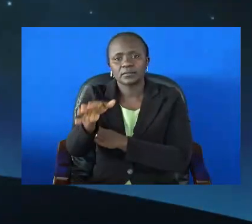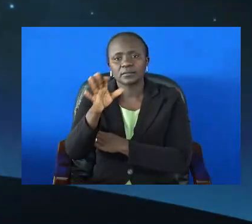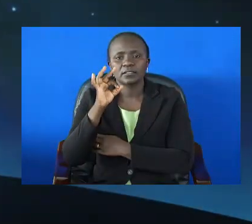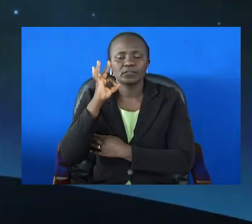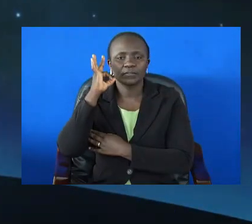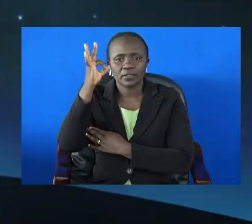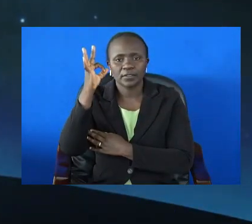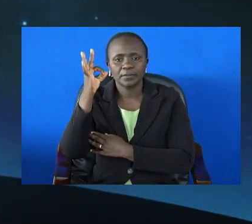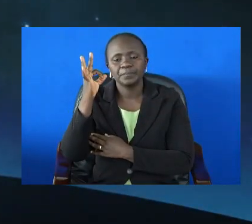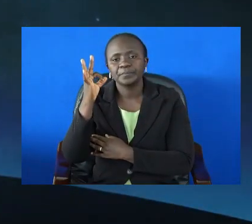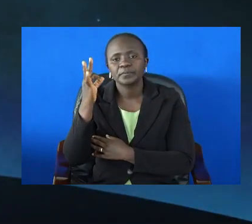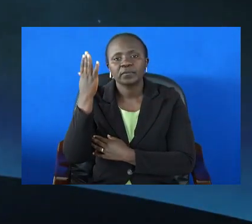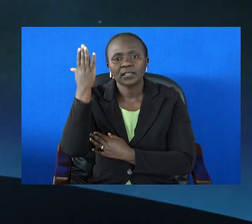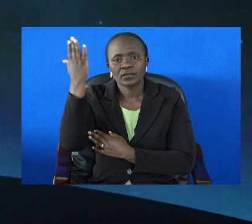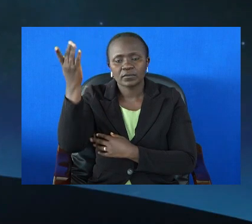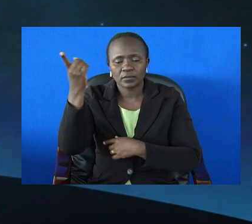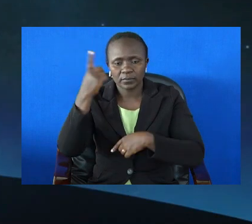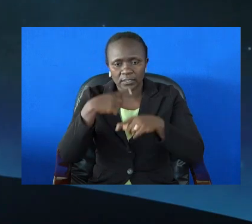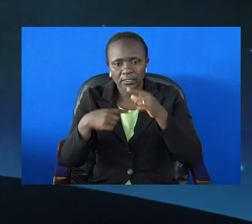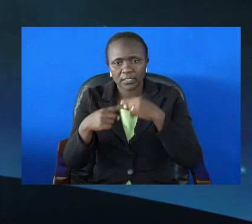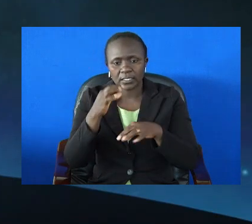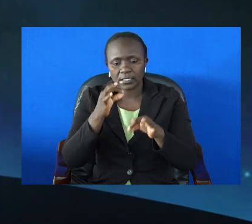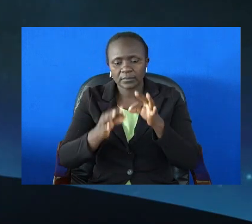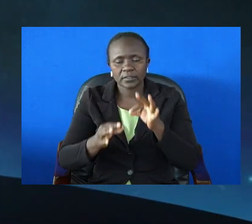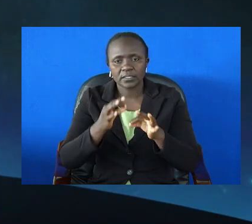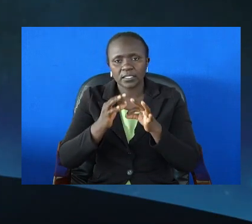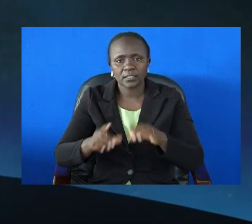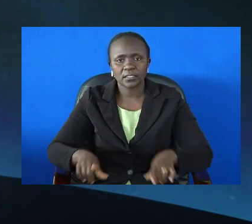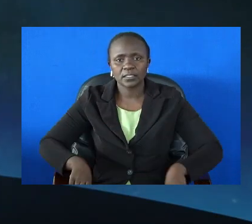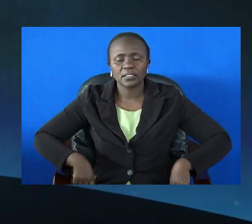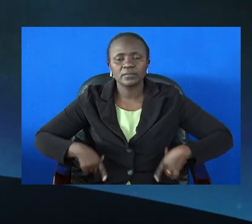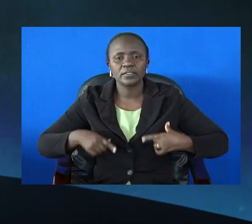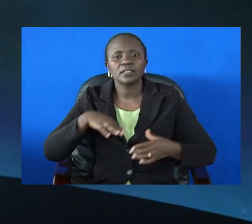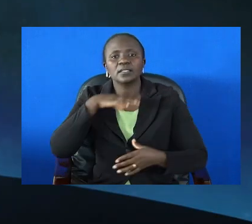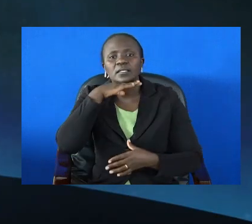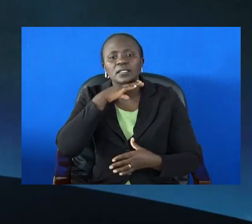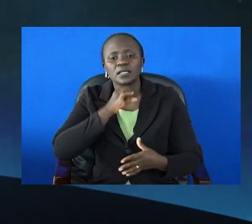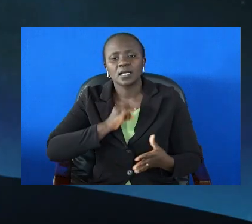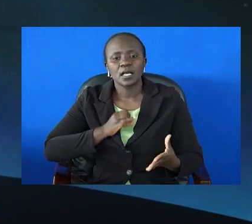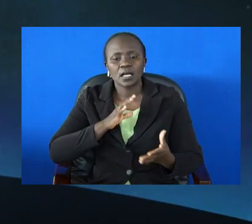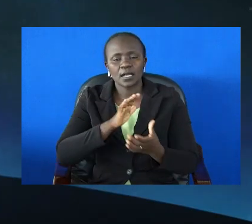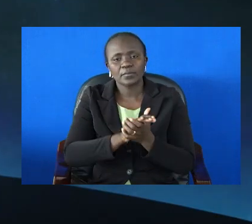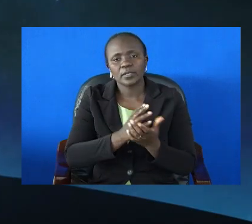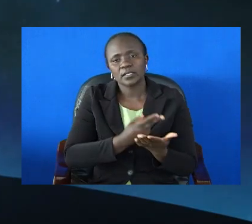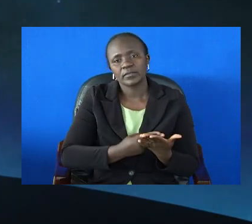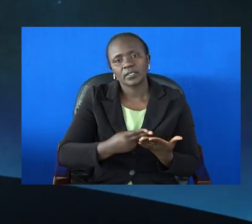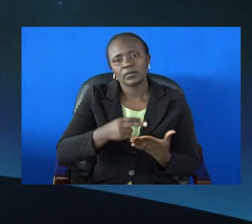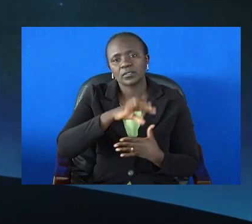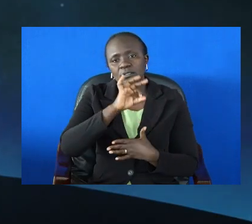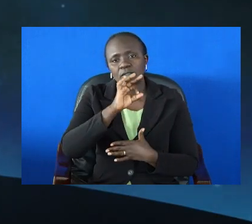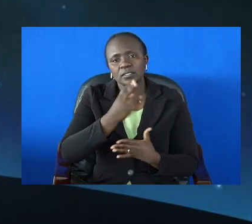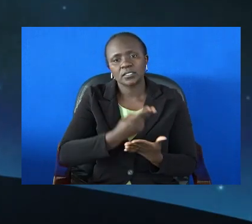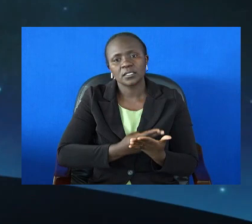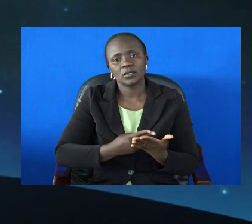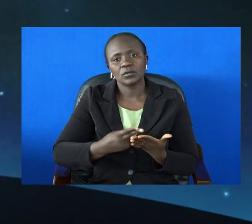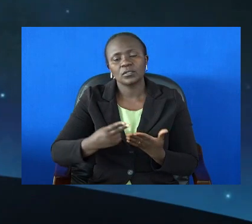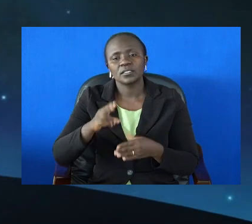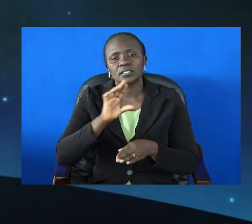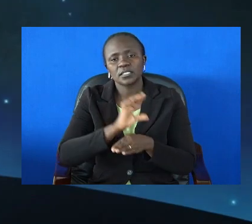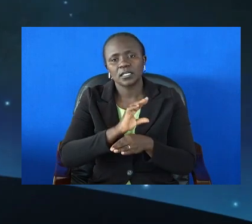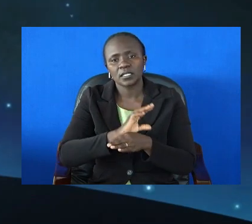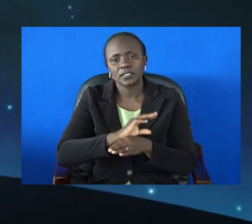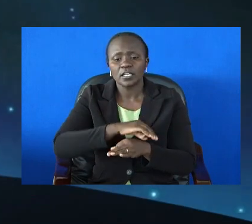mkono wa kuume wa Mungu Baba Mwenyezi, kutoka huko atakuja kuwahukumu walio hai na wafu. Na muamini